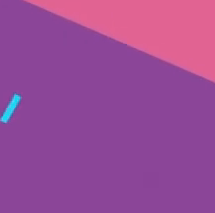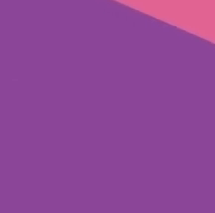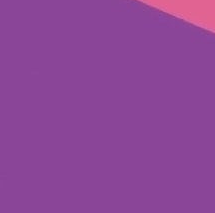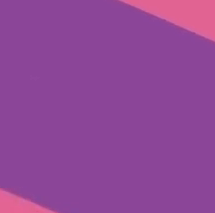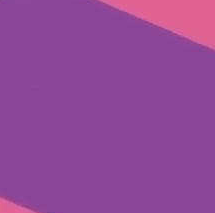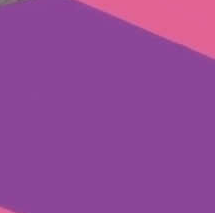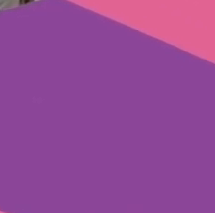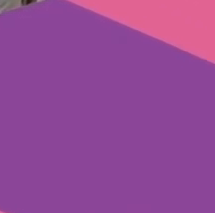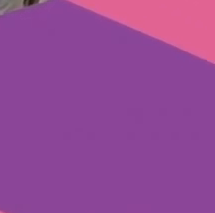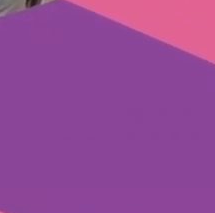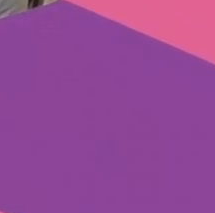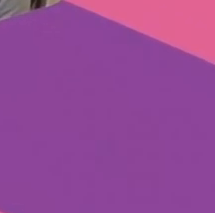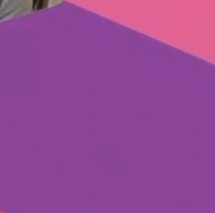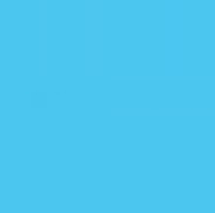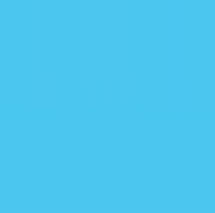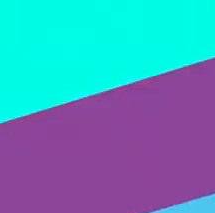hai